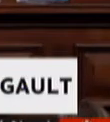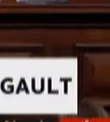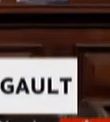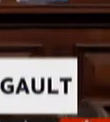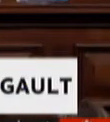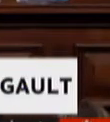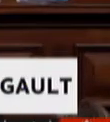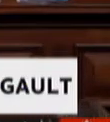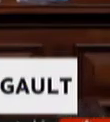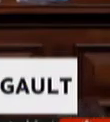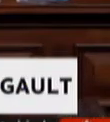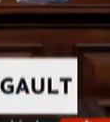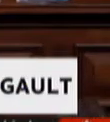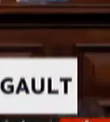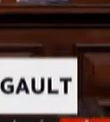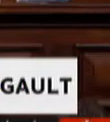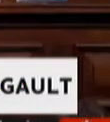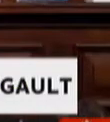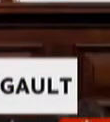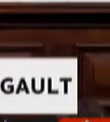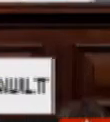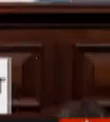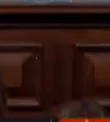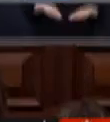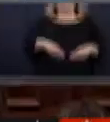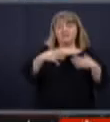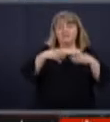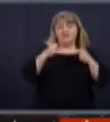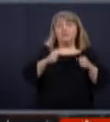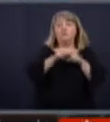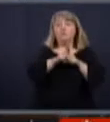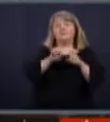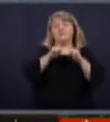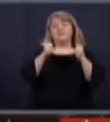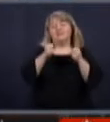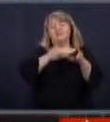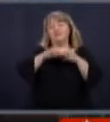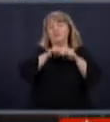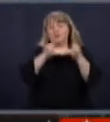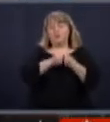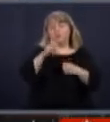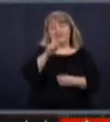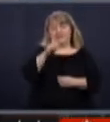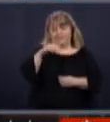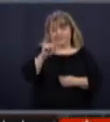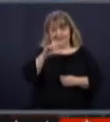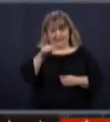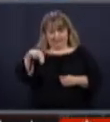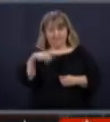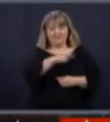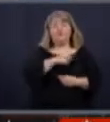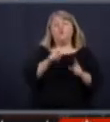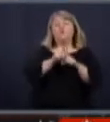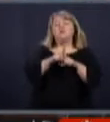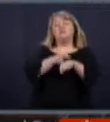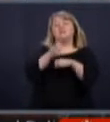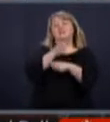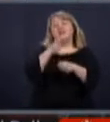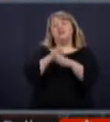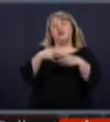Legault, accompagné de la ministre de la Santé et des services sociaux, Danielle McCann, et du directeur national de la santé publique,